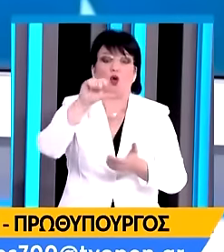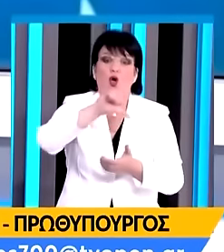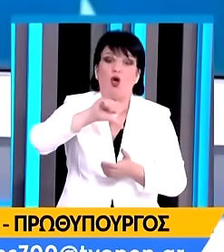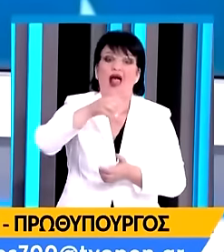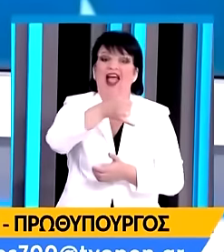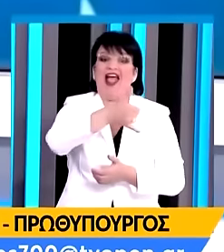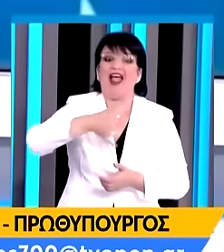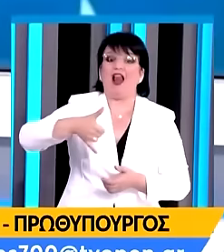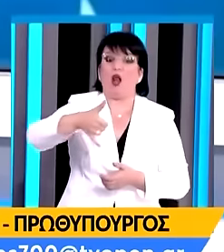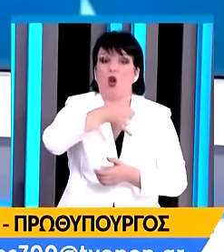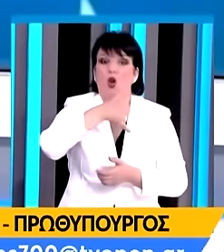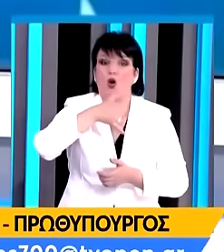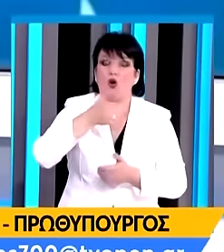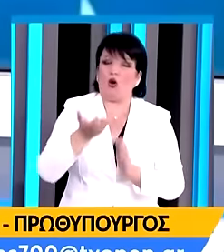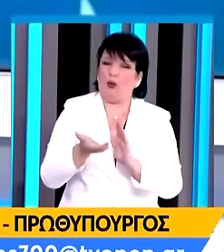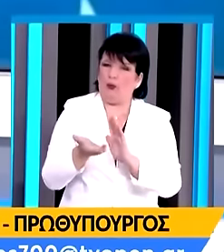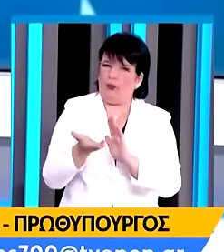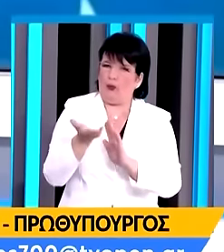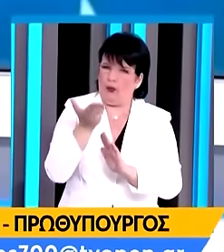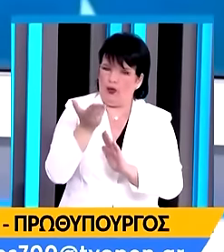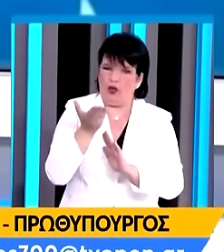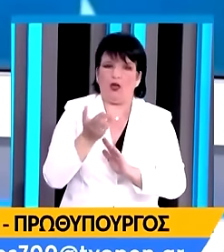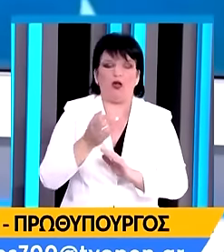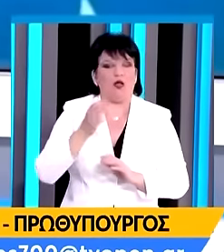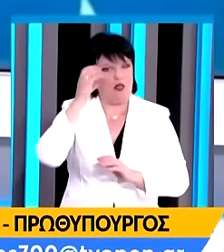τροφίμων θα ήταν λίγο πάνω από 2%.